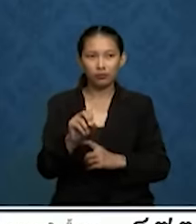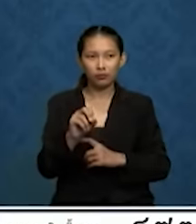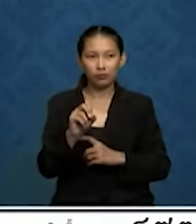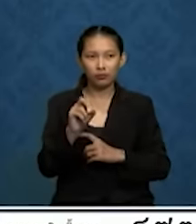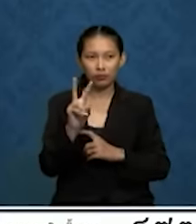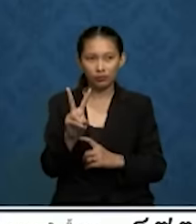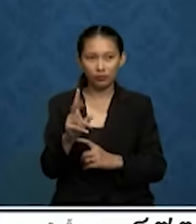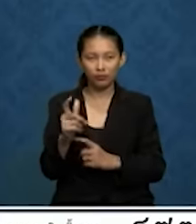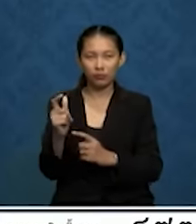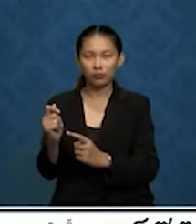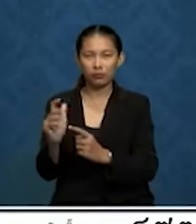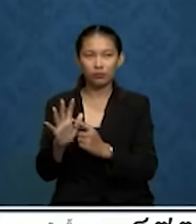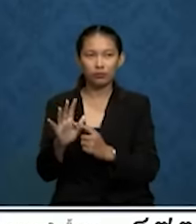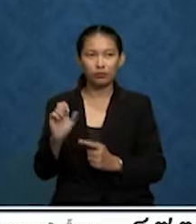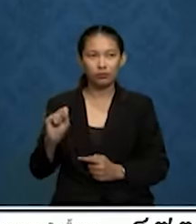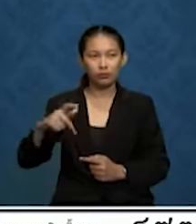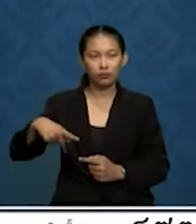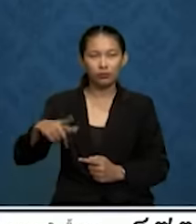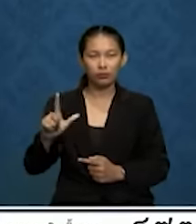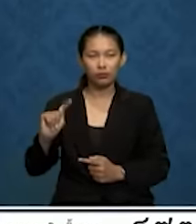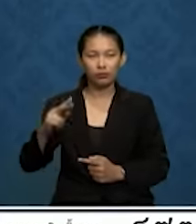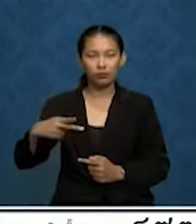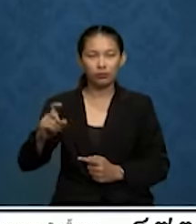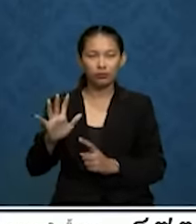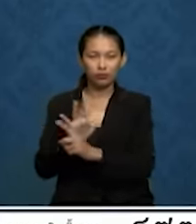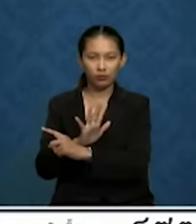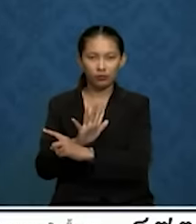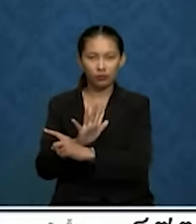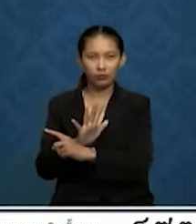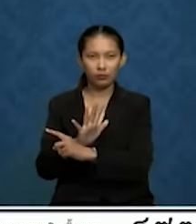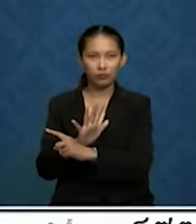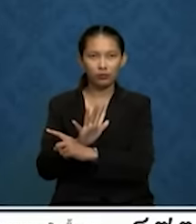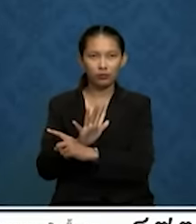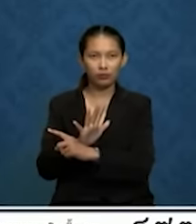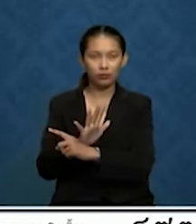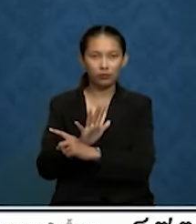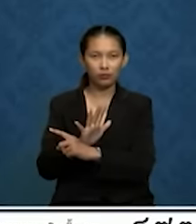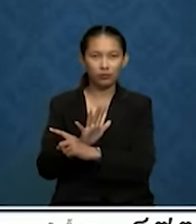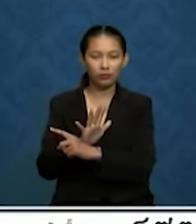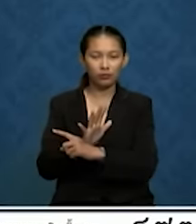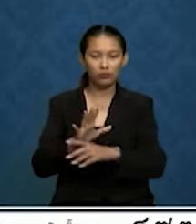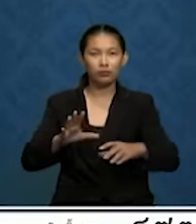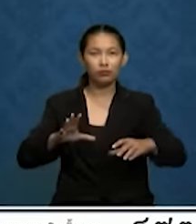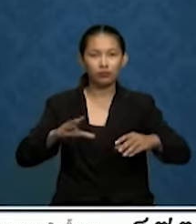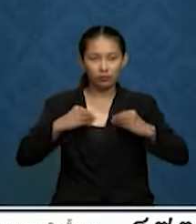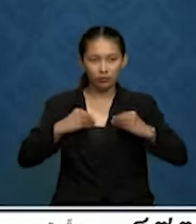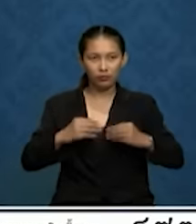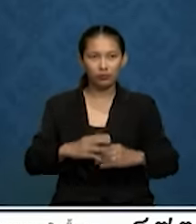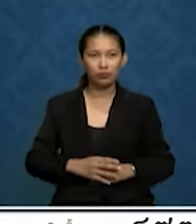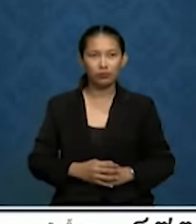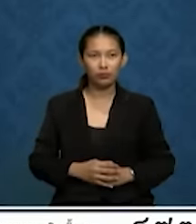492นายอาจพลสันไตรภพ อาจพลสันไตรภพพรรคภูมิใจไทยเห็นด้วยครับ